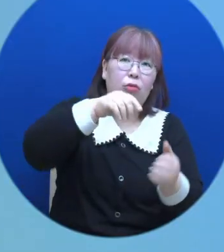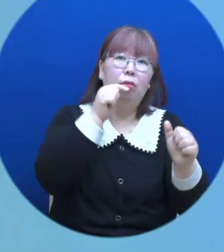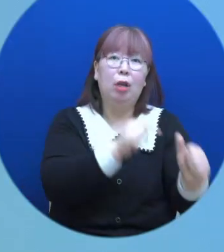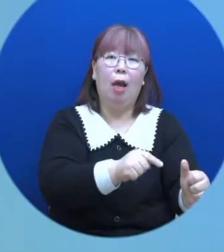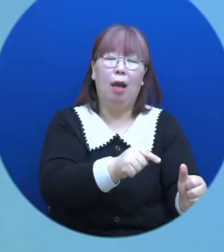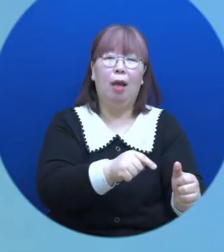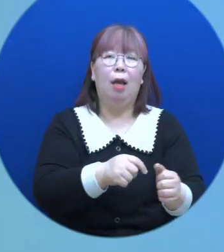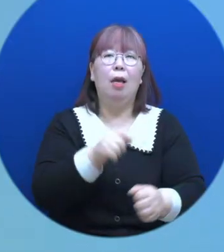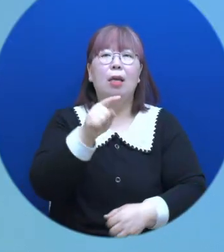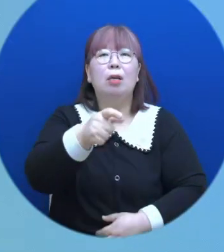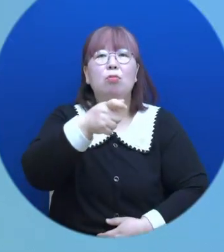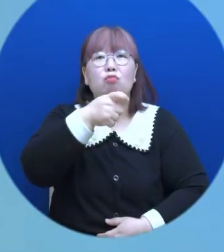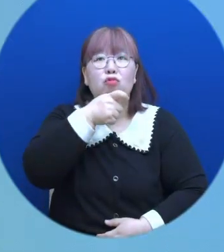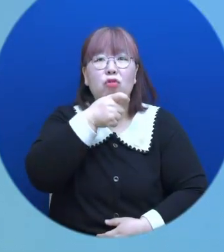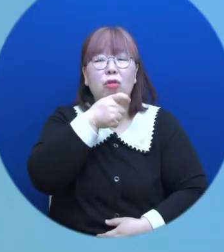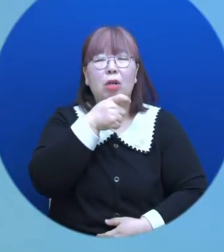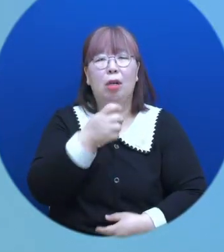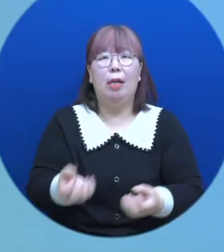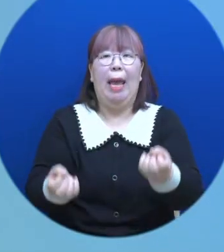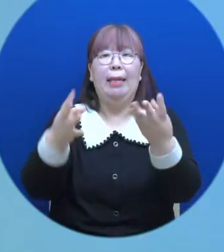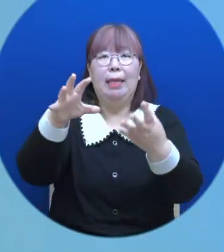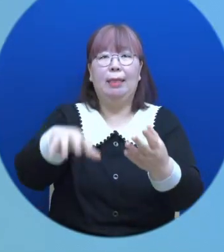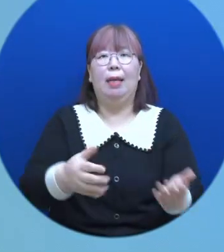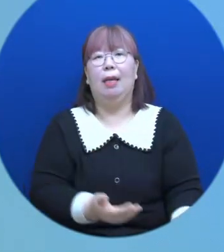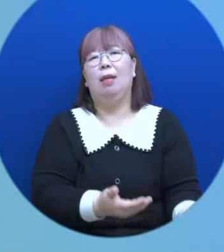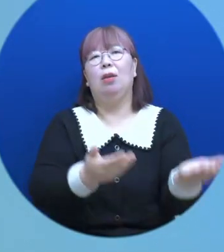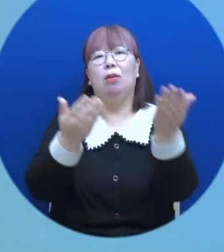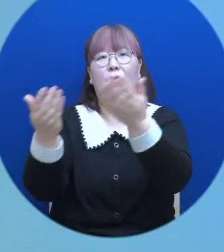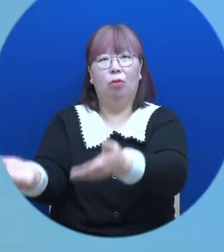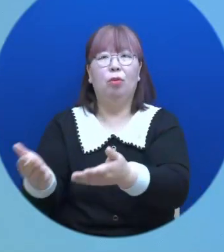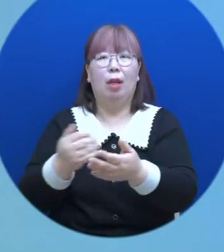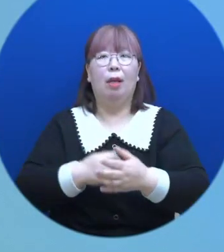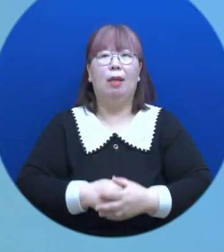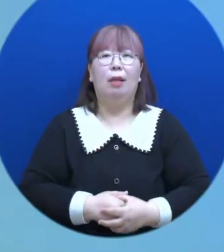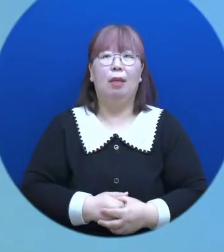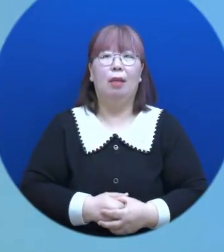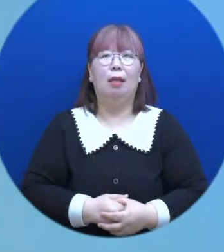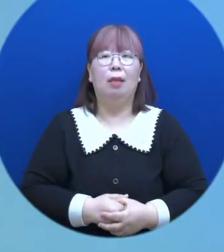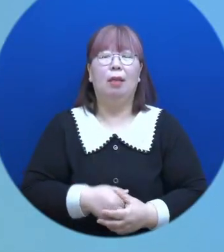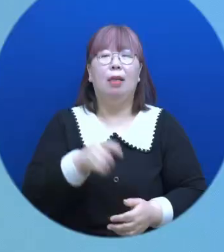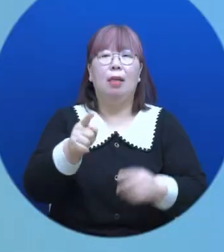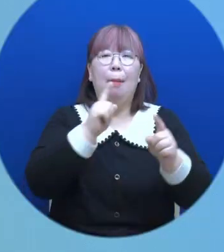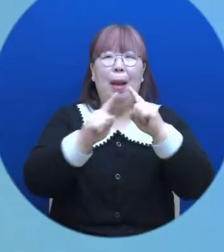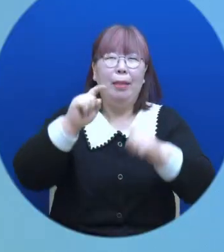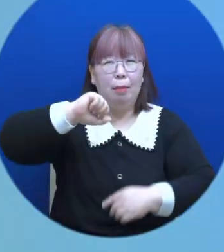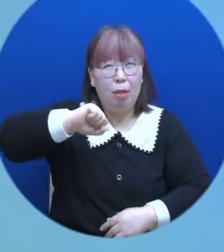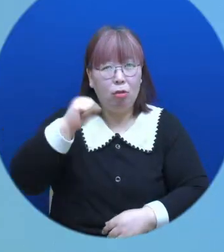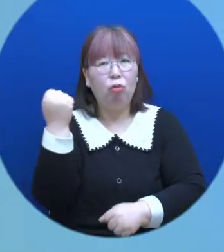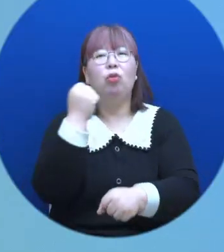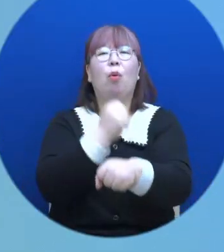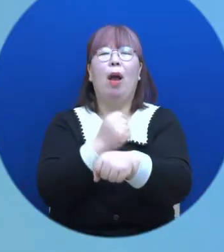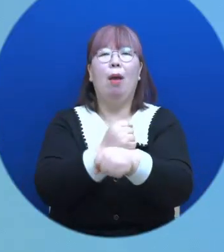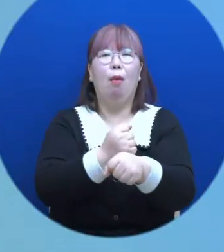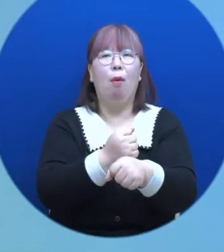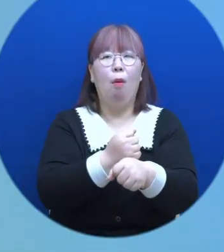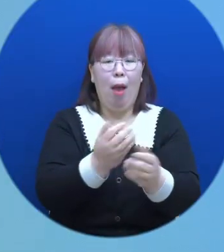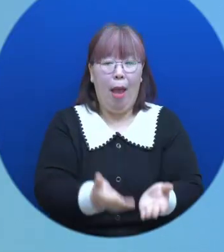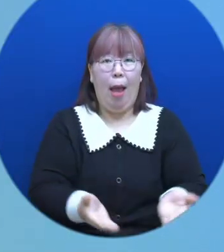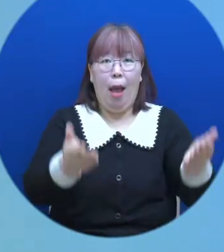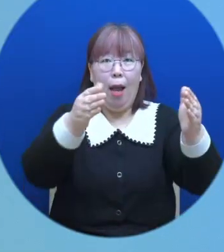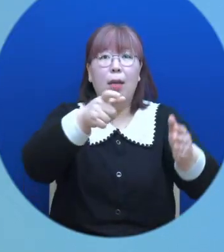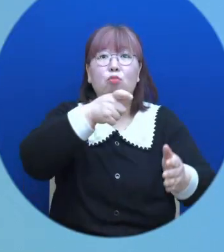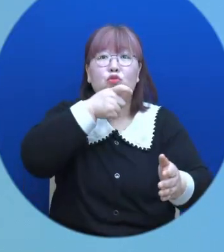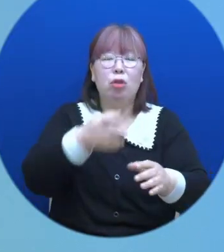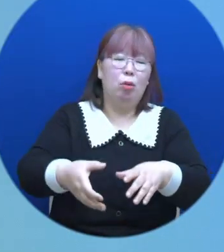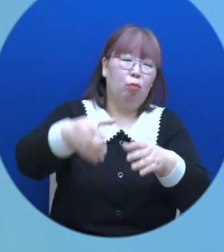그 물을 연회장에게 갖다 드려라. 그 말씀에 순종하여 항아리에 물을 붓고